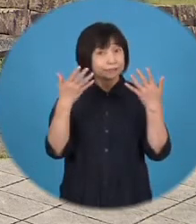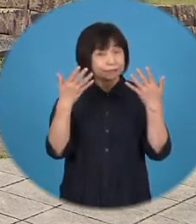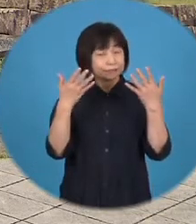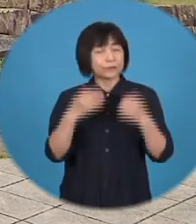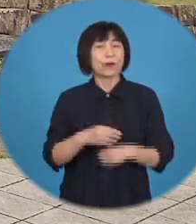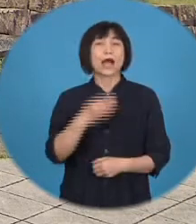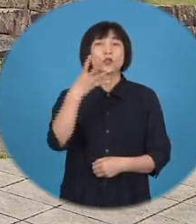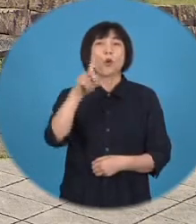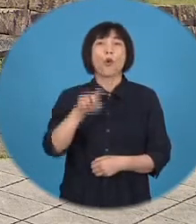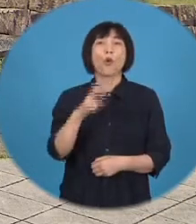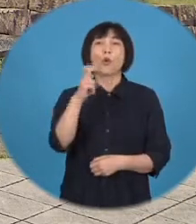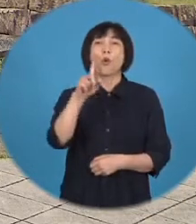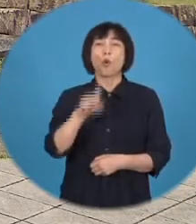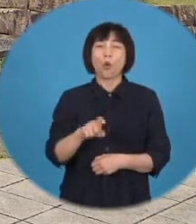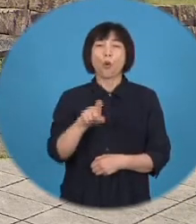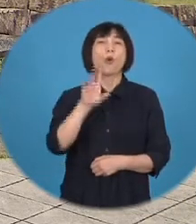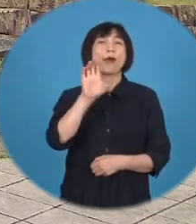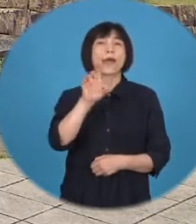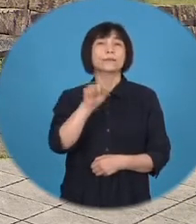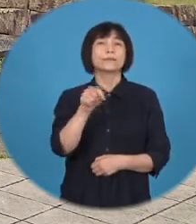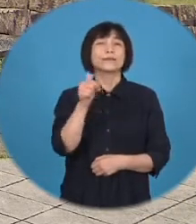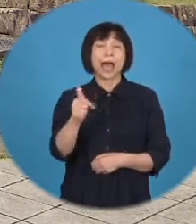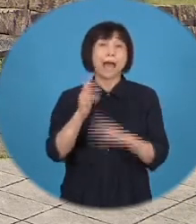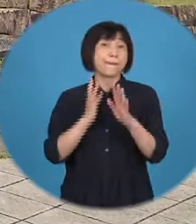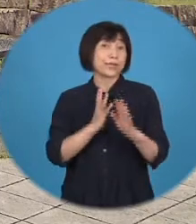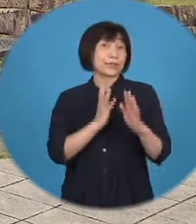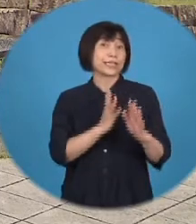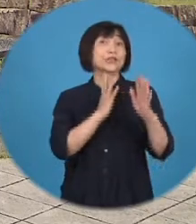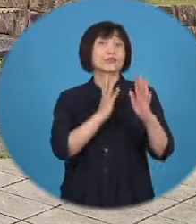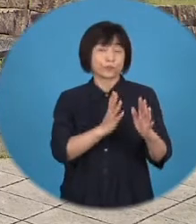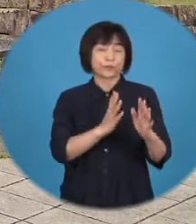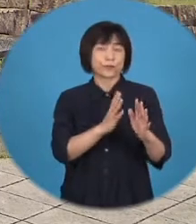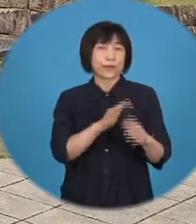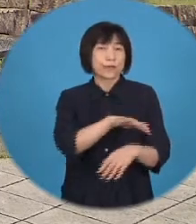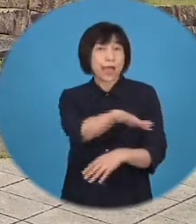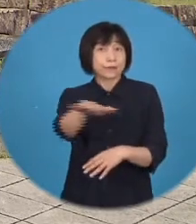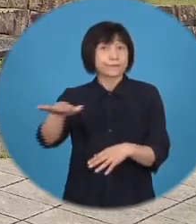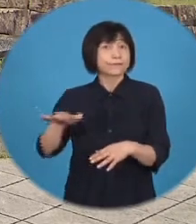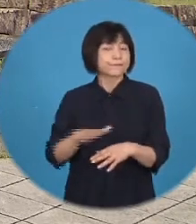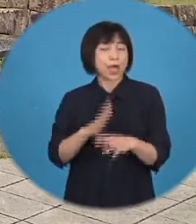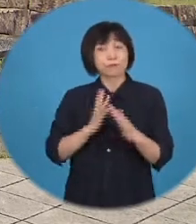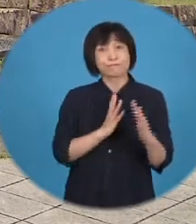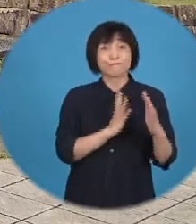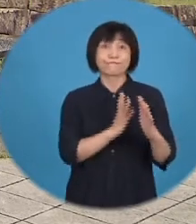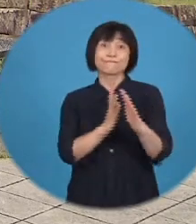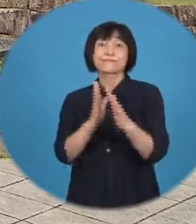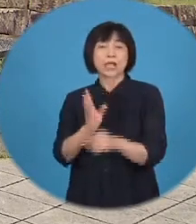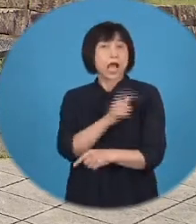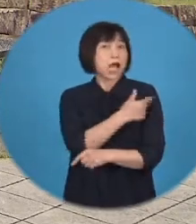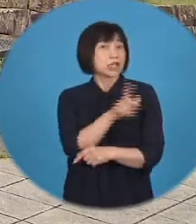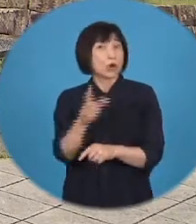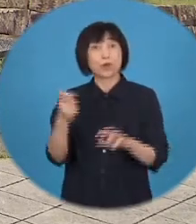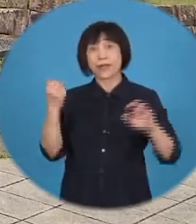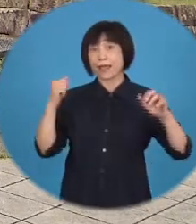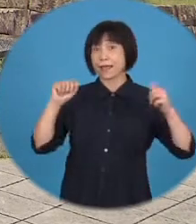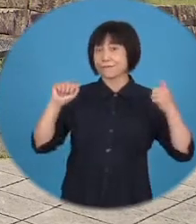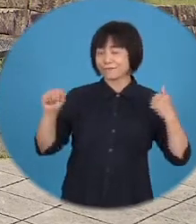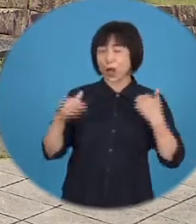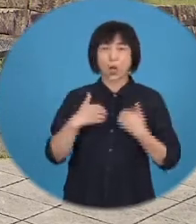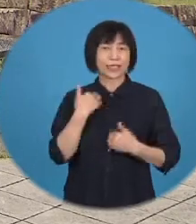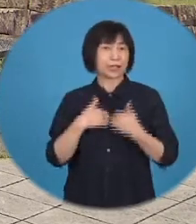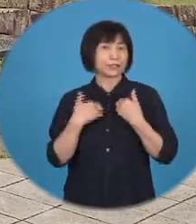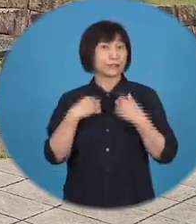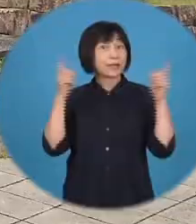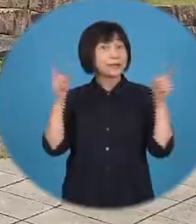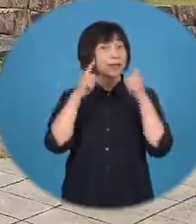は養老エンタピクニック、園内をピクニックしながらさまざまなエンターテインメントを楽しむイベント